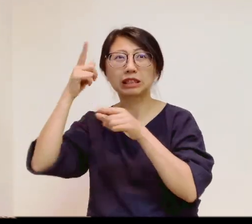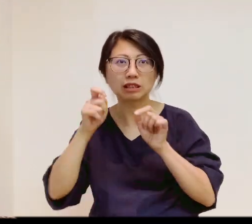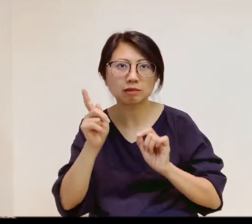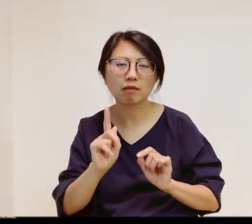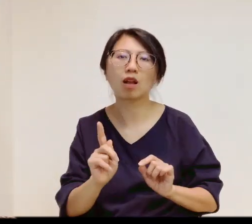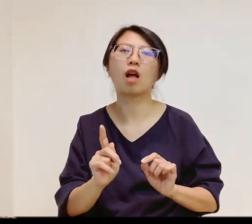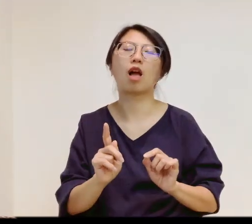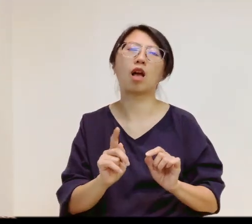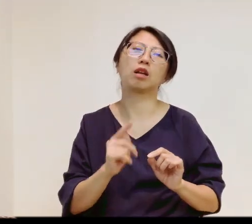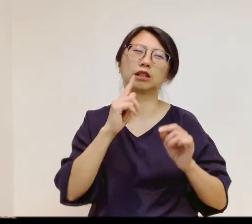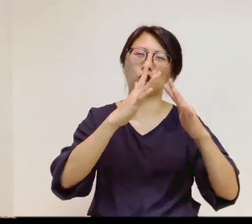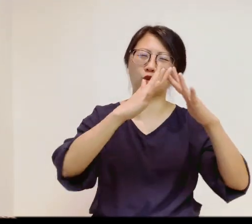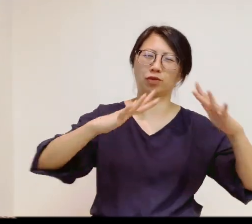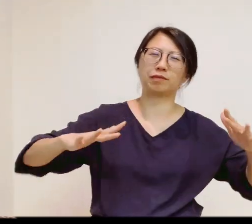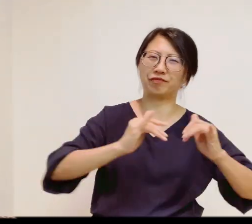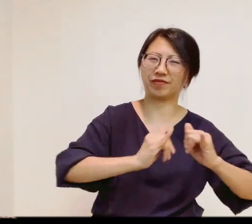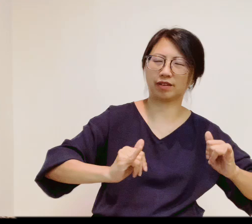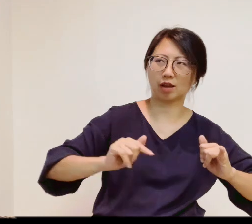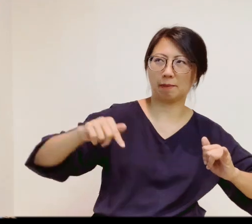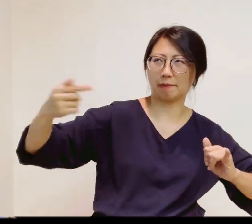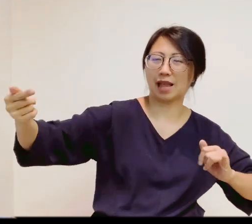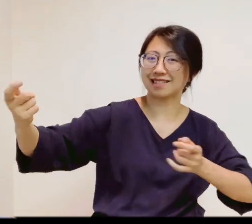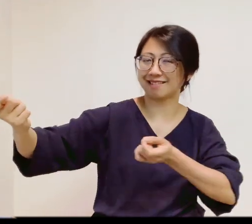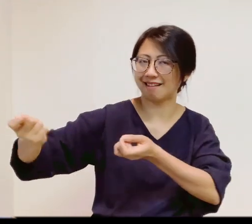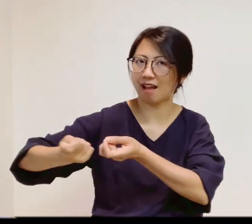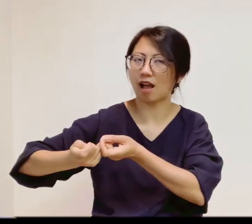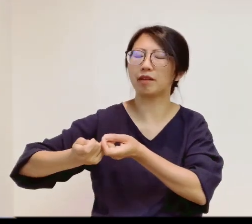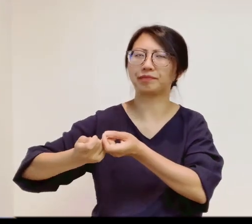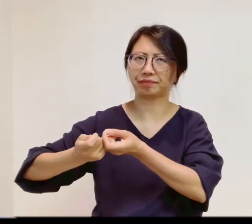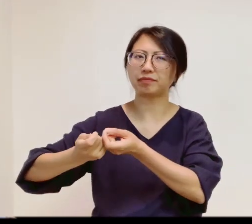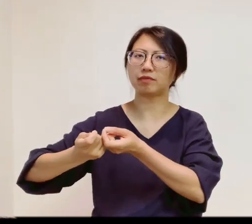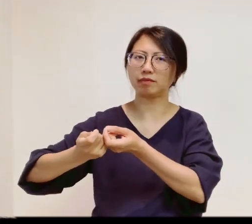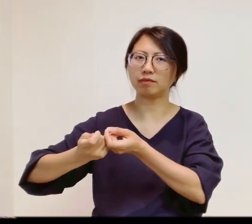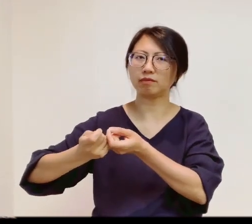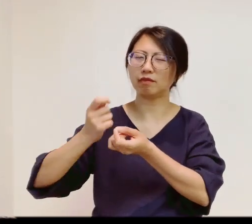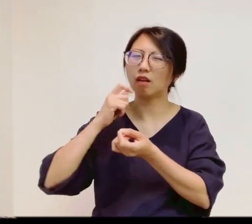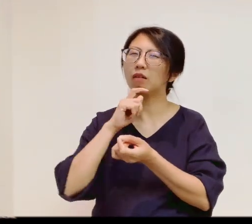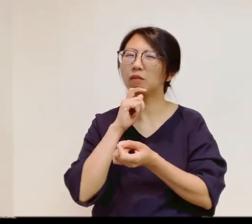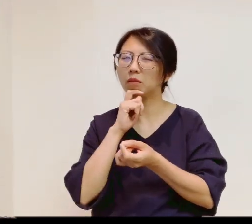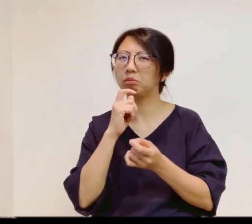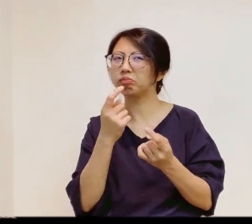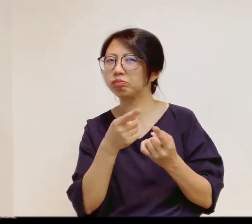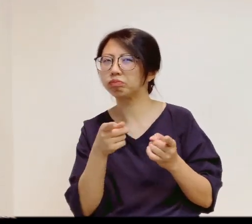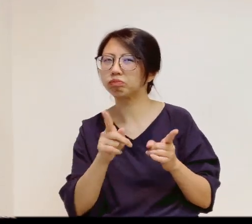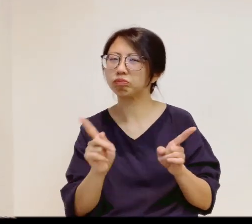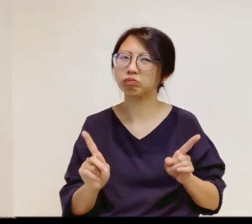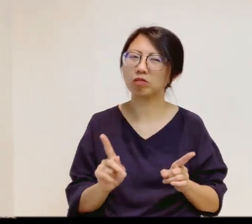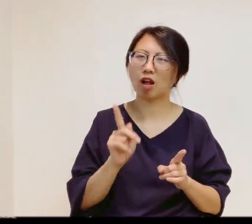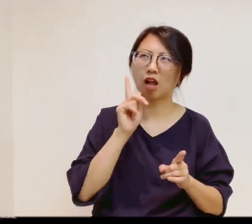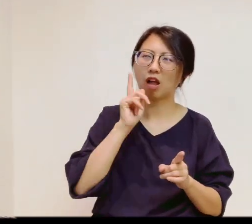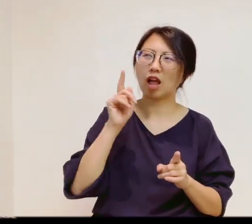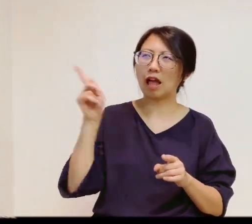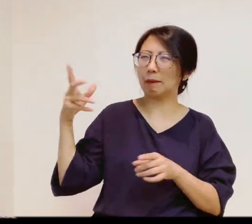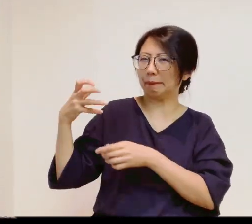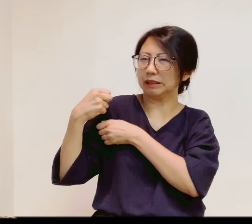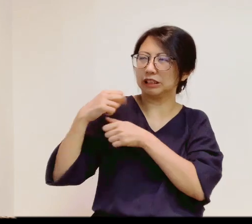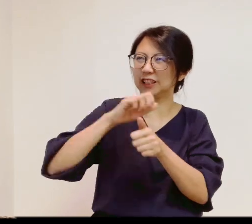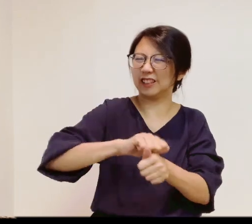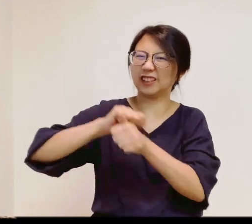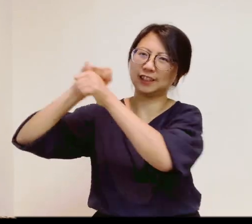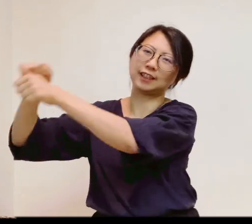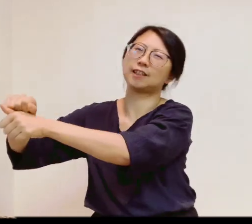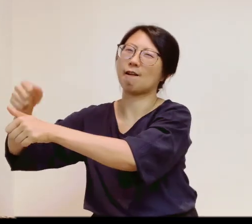林。咁啊，呢個會唱歌嘅樹林或者唱歌嘅森林係咩意思咧？因為佢喺嗰個集中營嘅側跟嗰度，個集中營成日有啲人